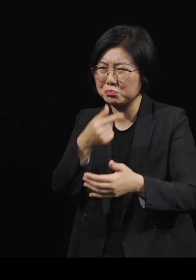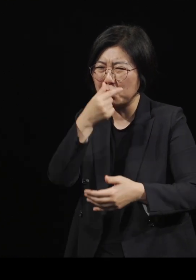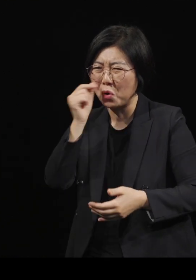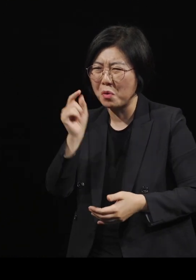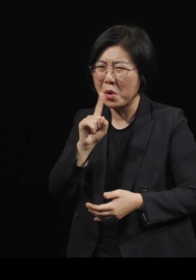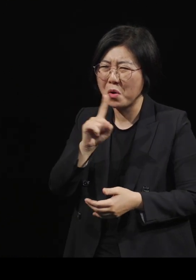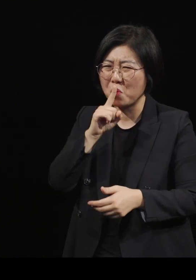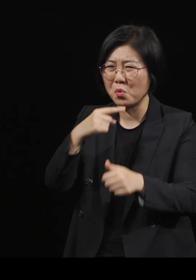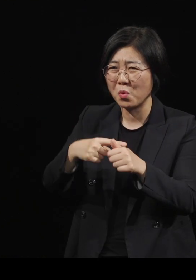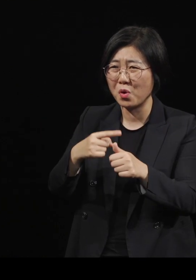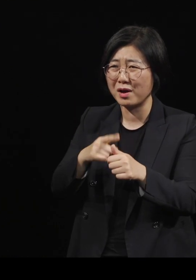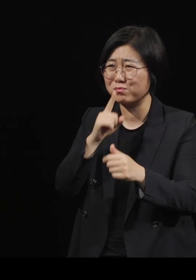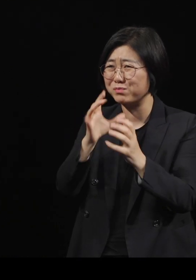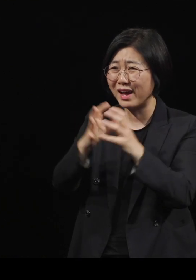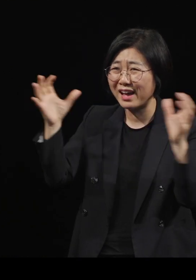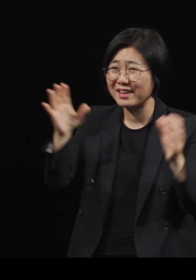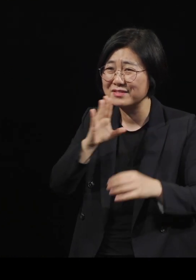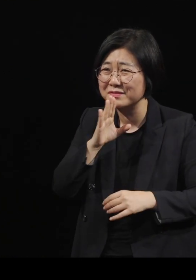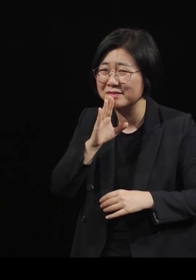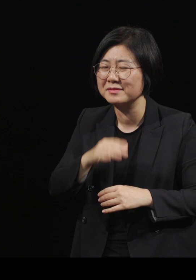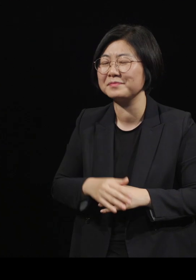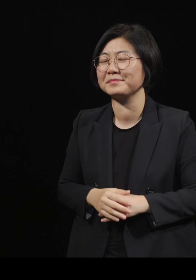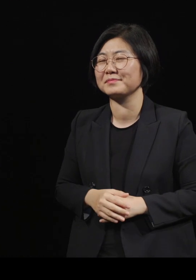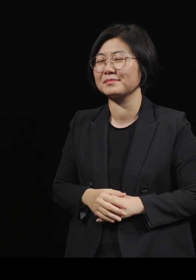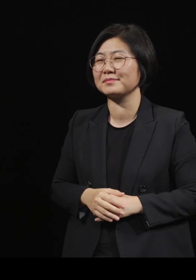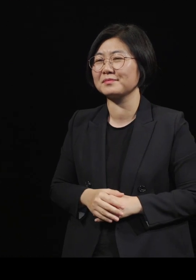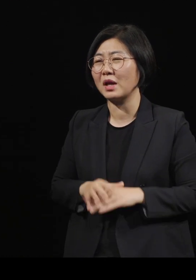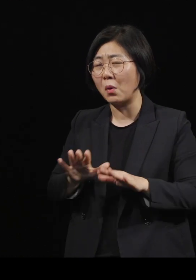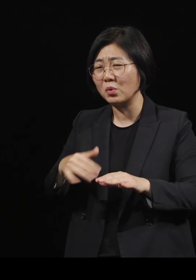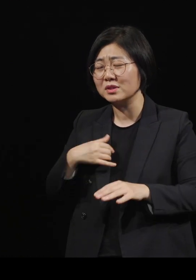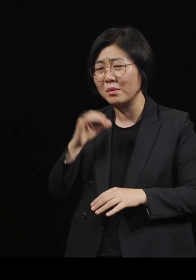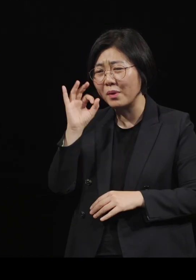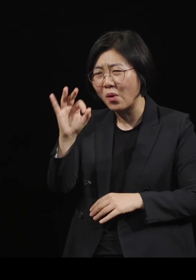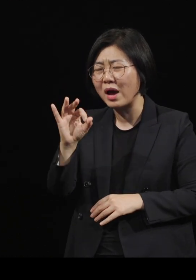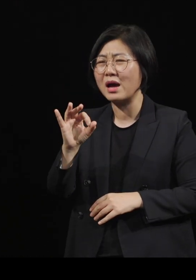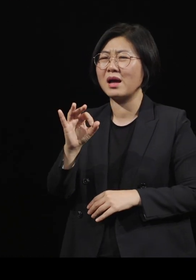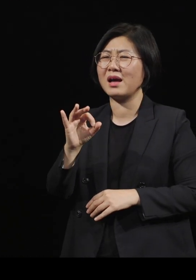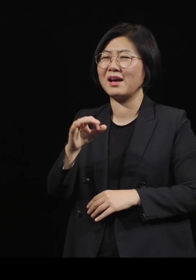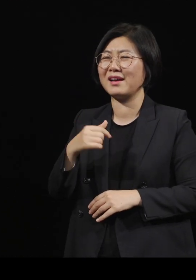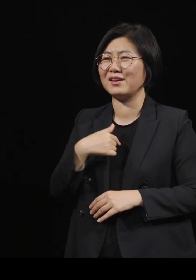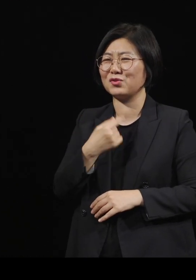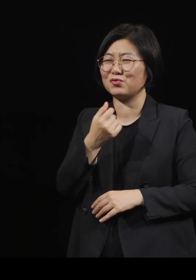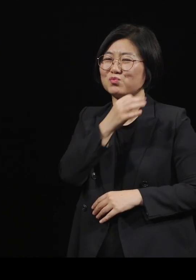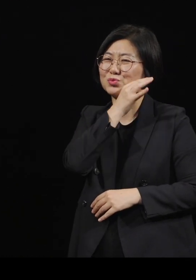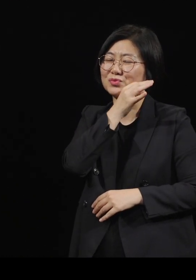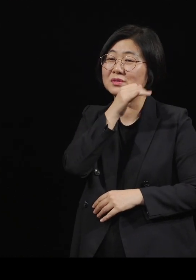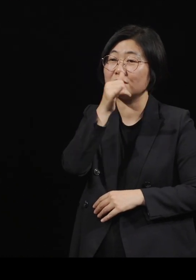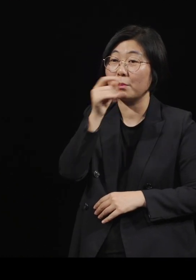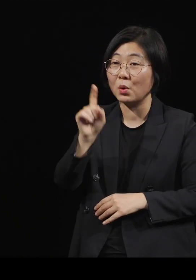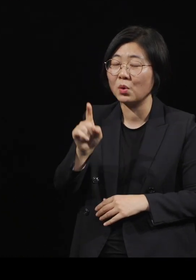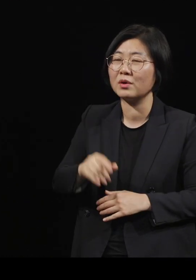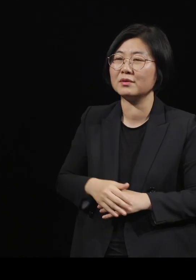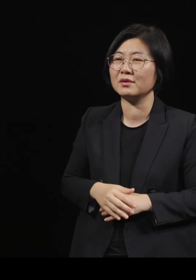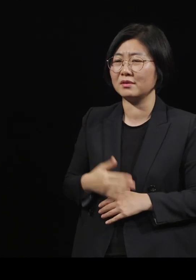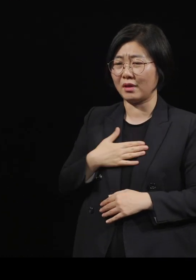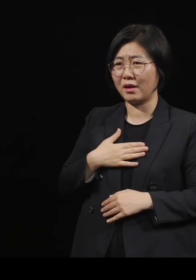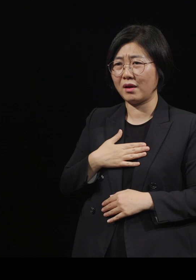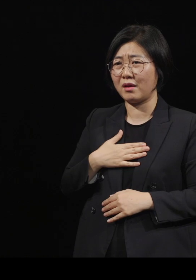적이 있었잖아요. 근데 부끄럽게도 이 자리에서 고백을 좀 하나 하자면 저